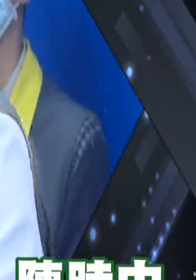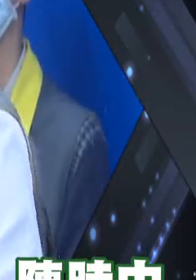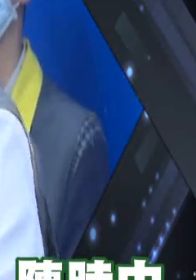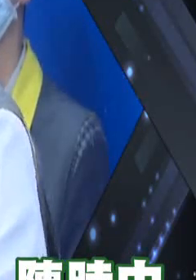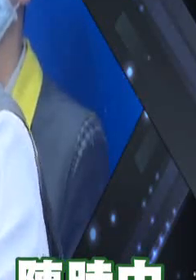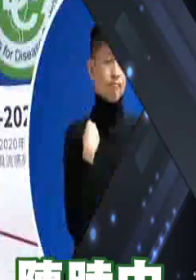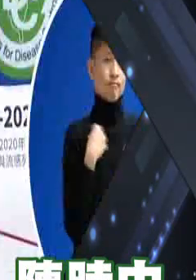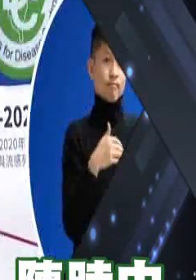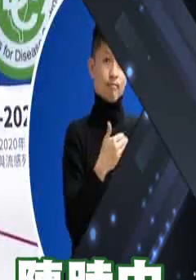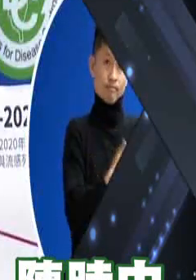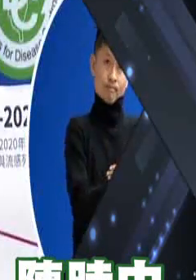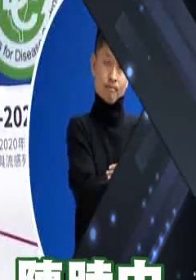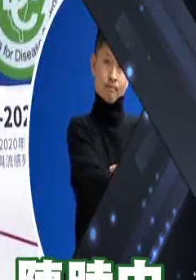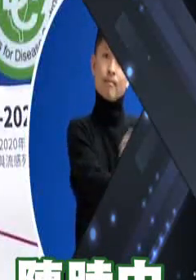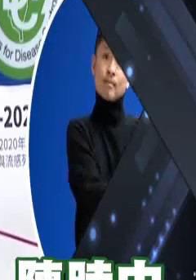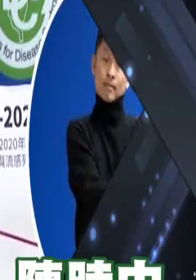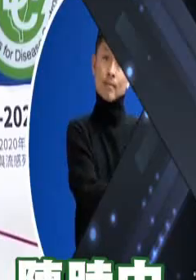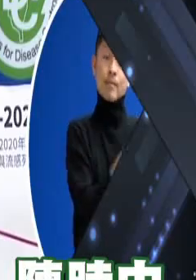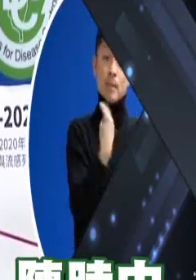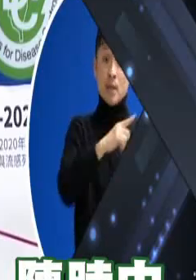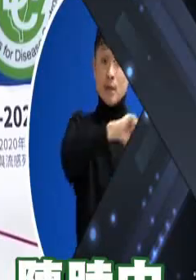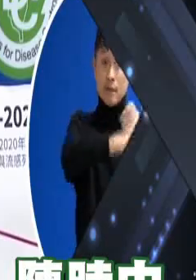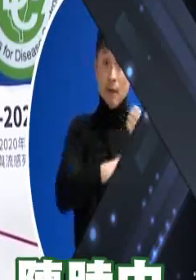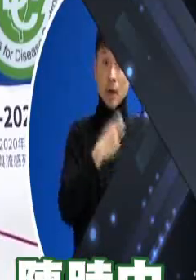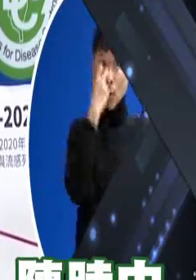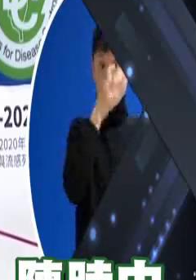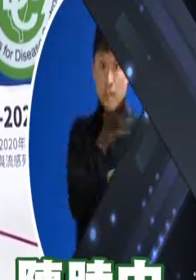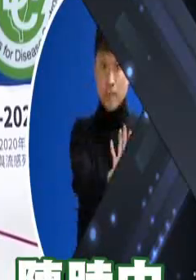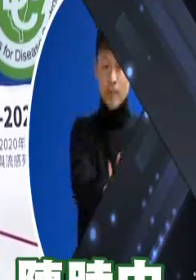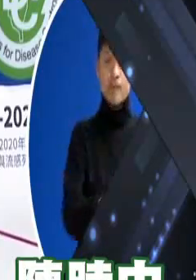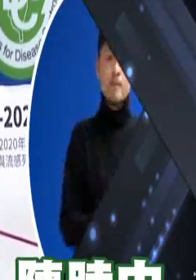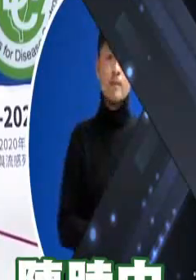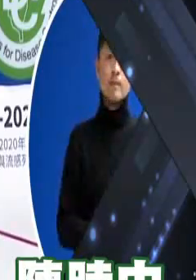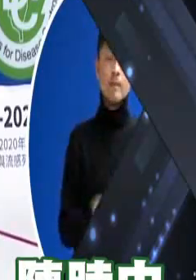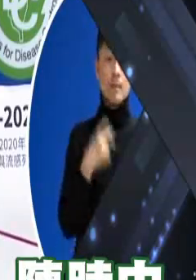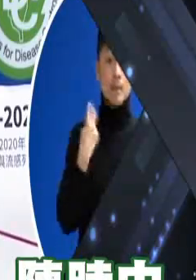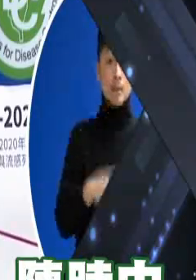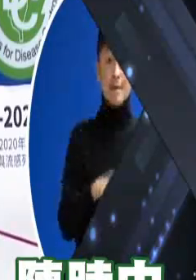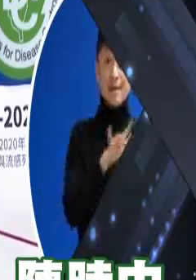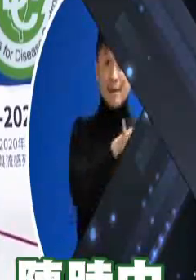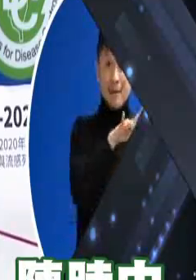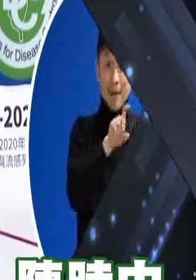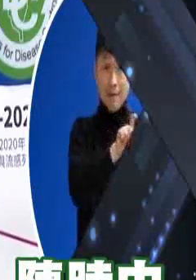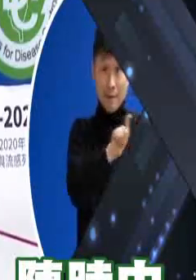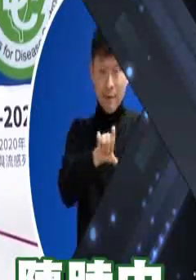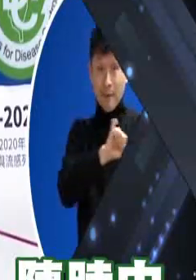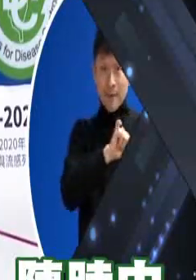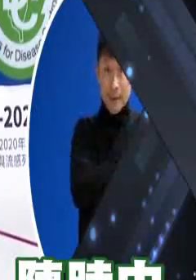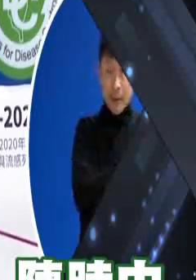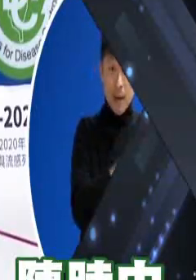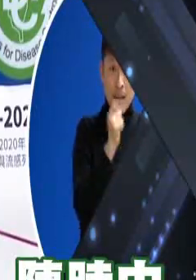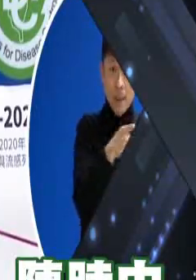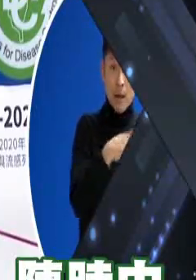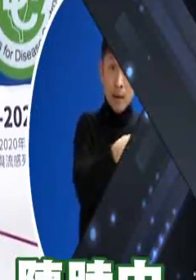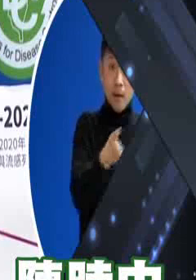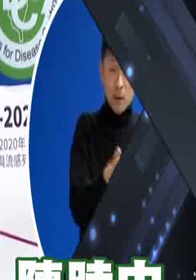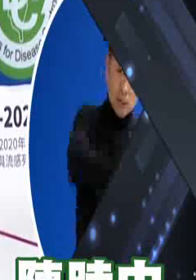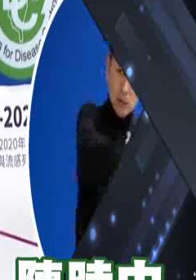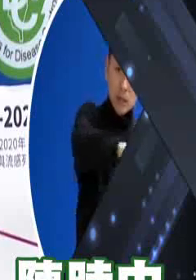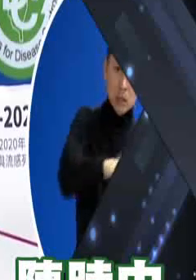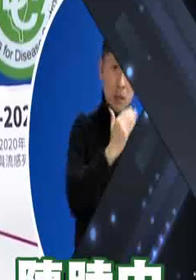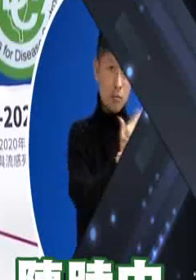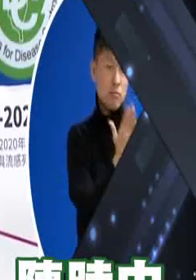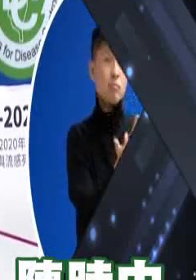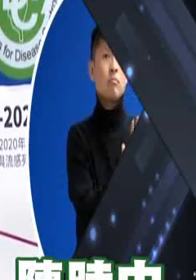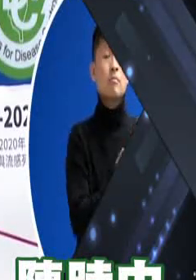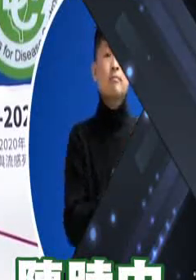说纷纭。那么就有平面媒体报内幕，说是因为有一名无姓立委介入，才导致协商破局。事发之后，不少